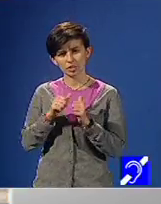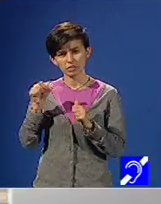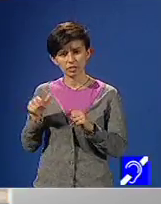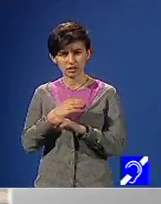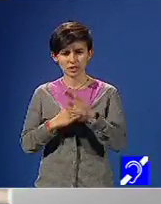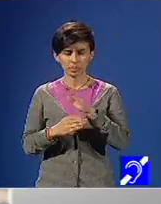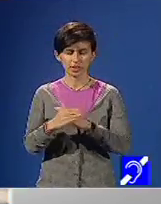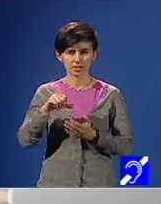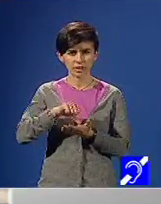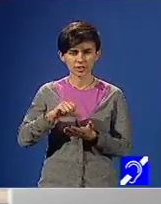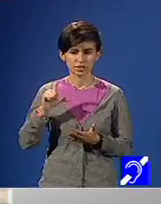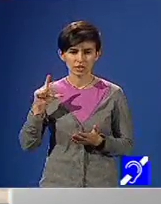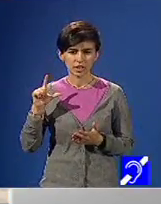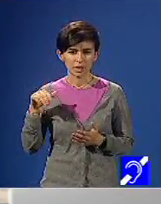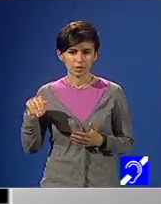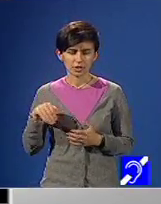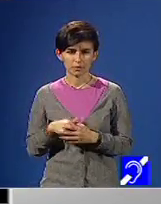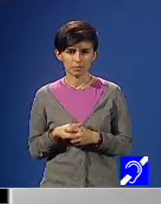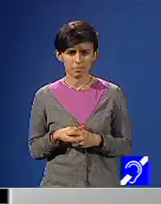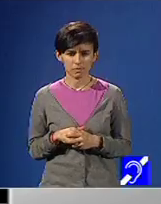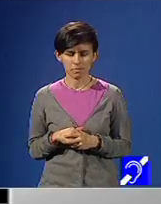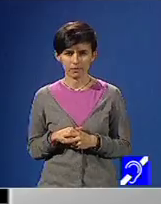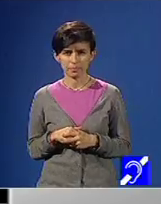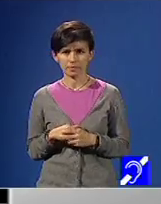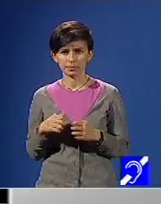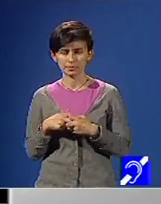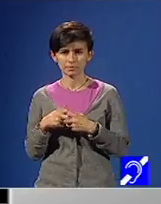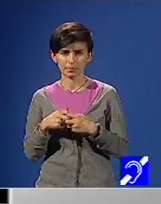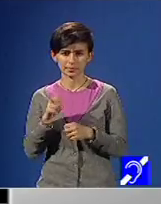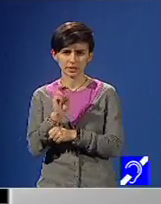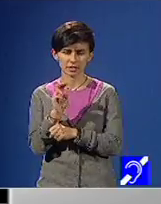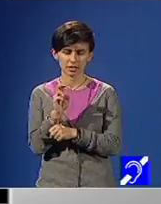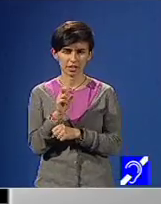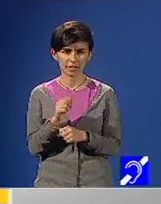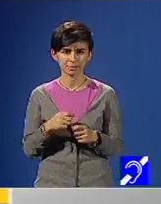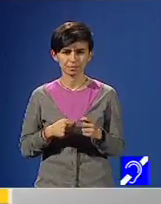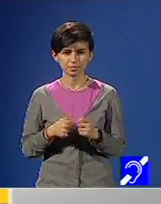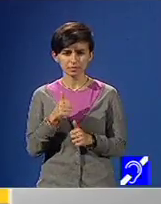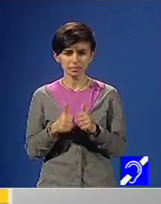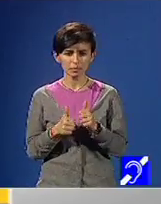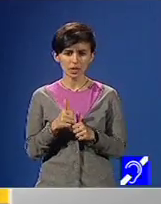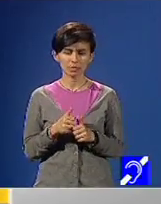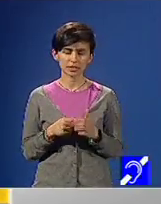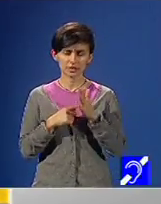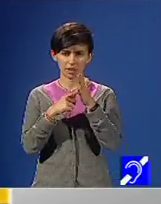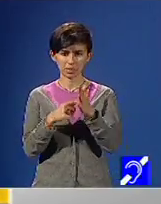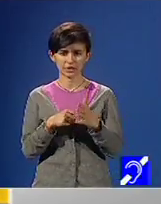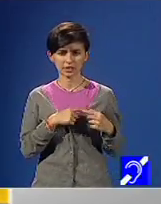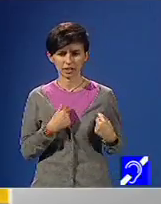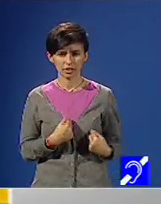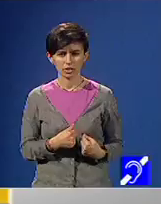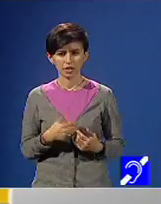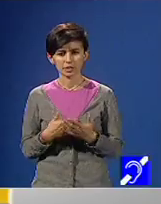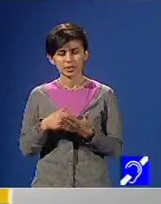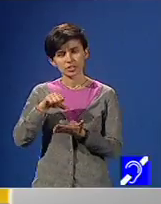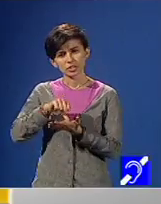ai Centrului La Mont, campionii paralimpici ai României. Taxele de înregistrare în competiția Walking Mont reprezintă donații către